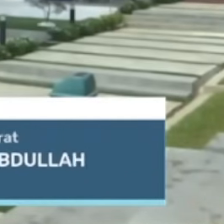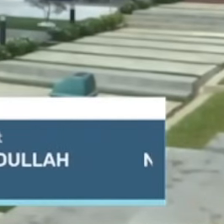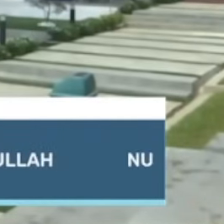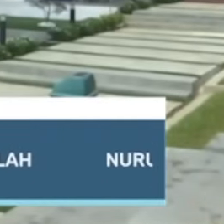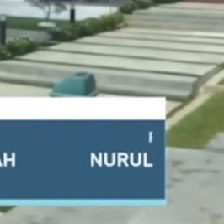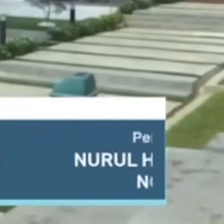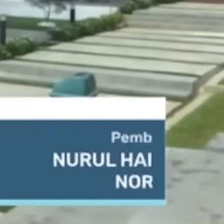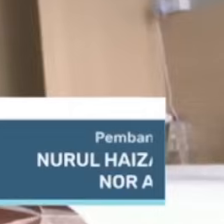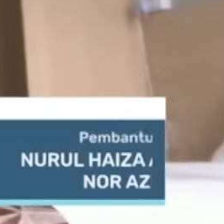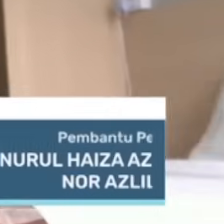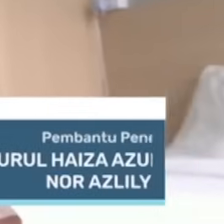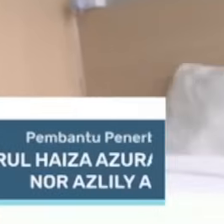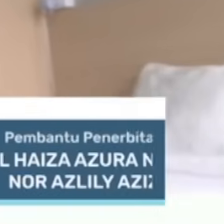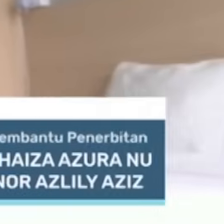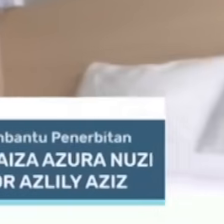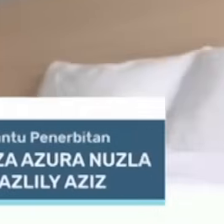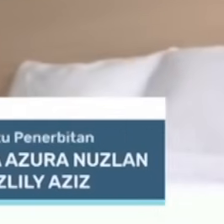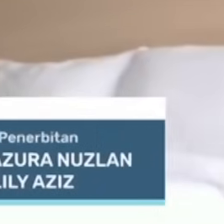Madani